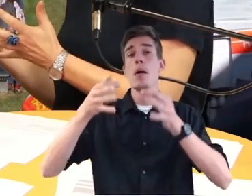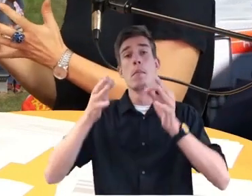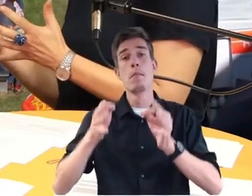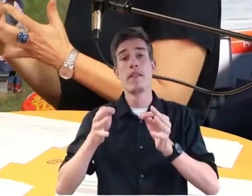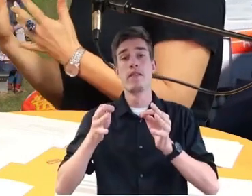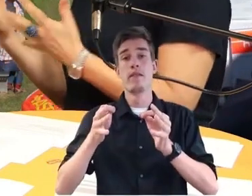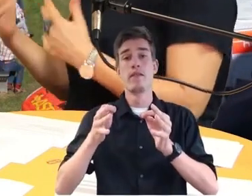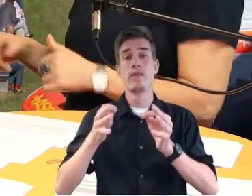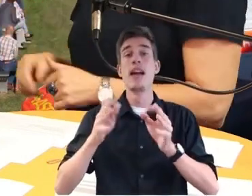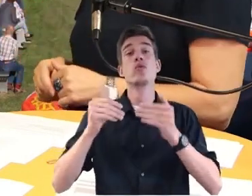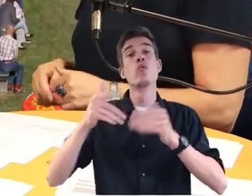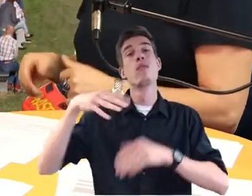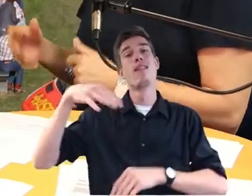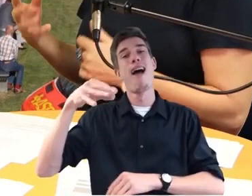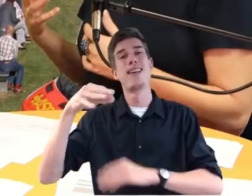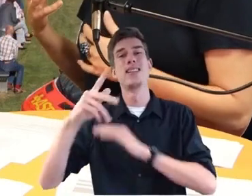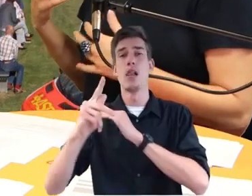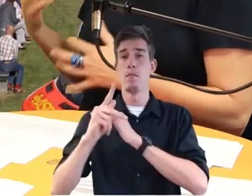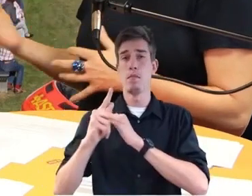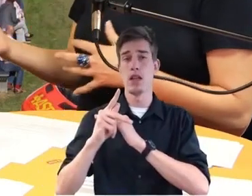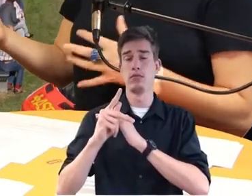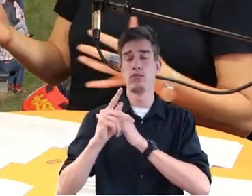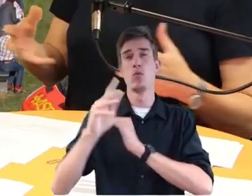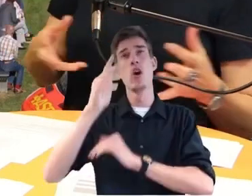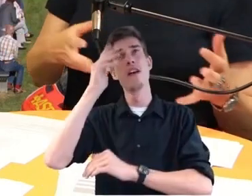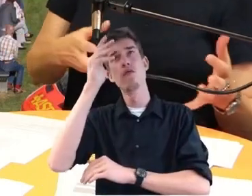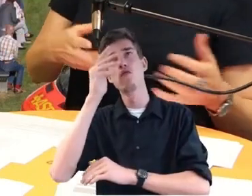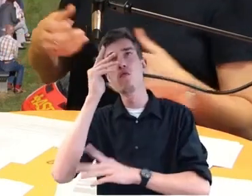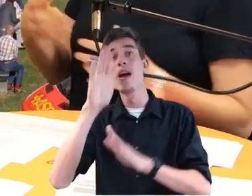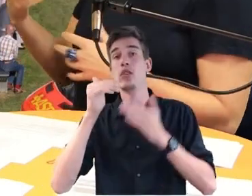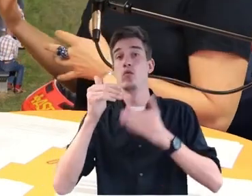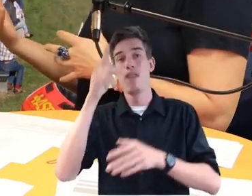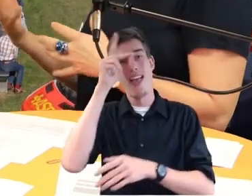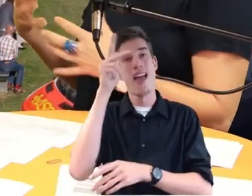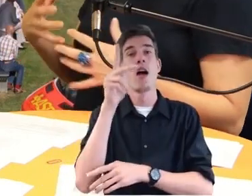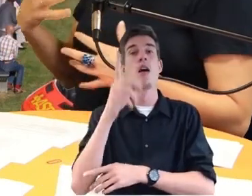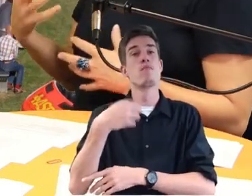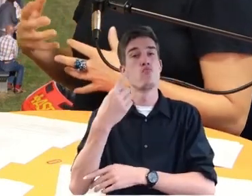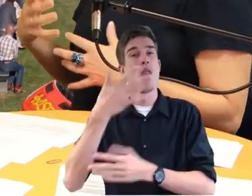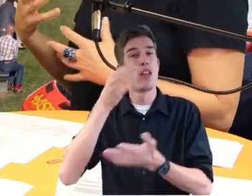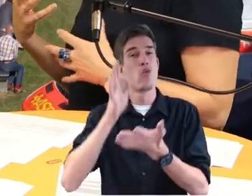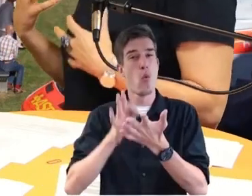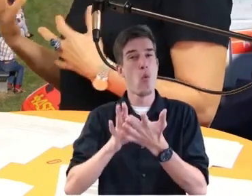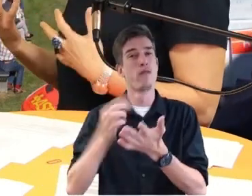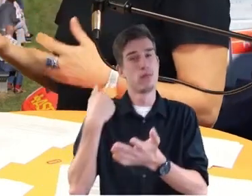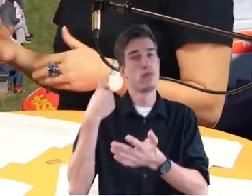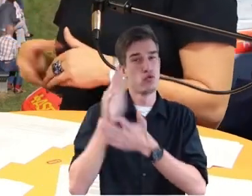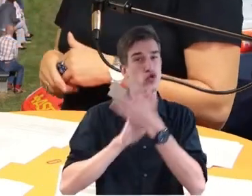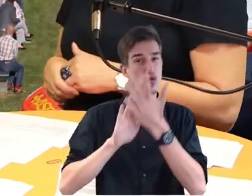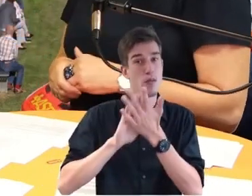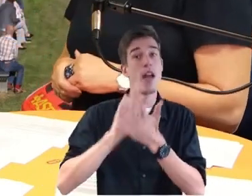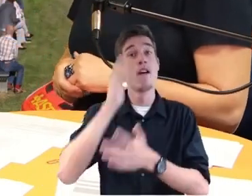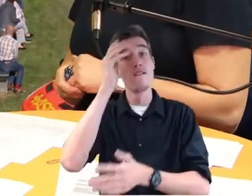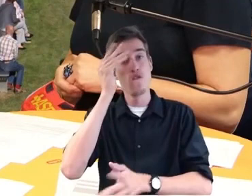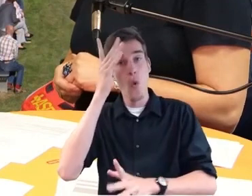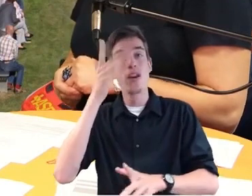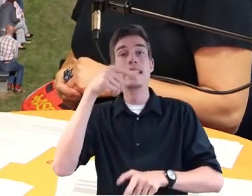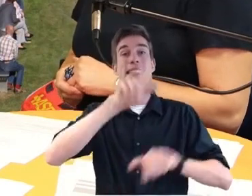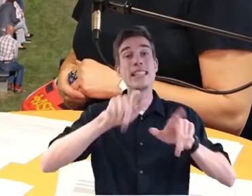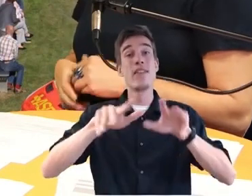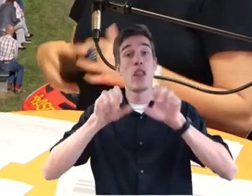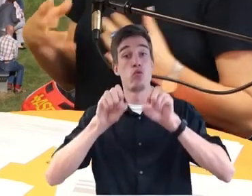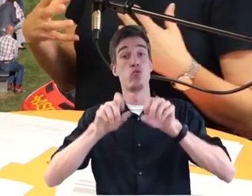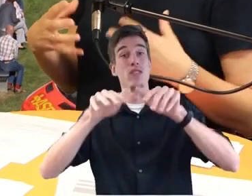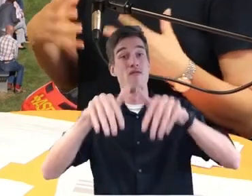der Einzelpatient ist, sondern wenn es tatsächlich, wie auch von Herrn Mühlenhof eben angesprochen, im Zivilschutzfall eben sich